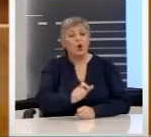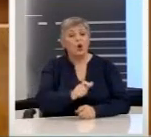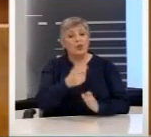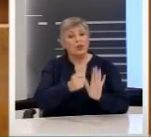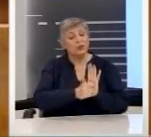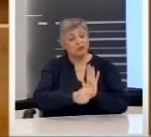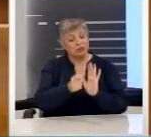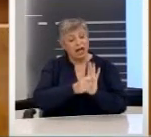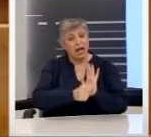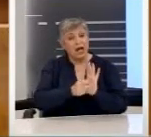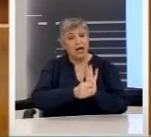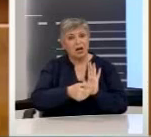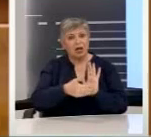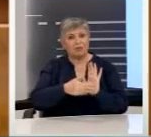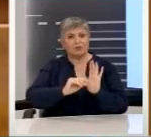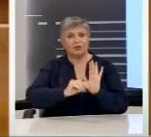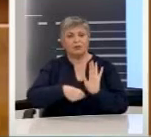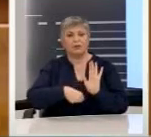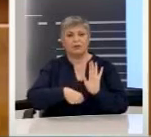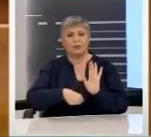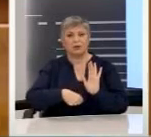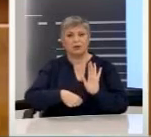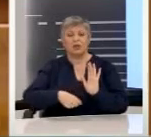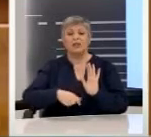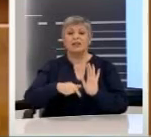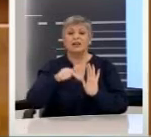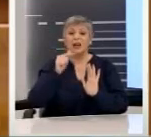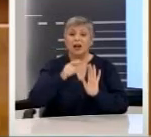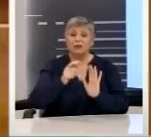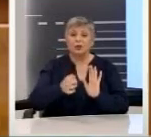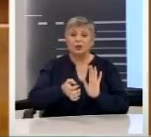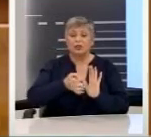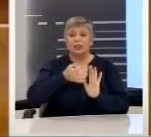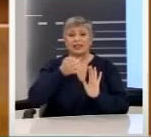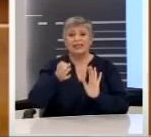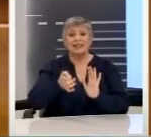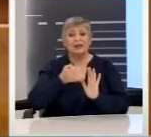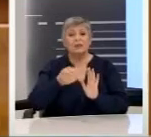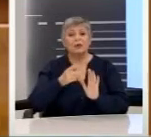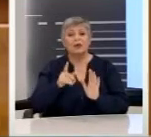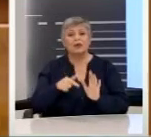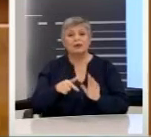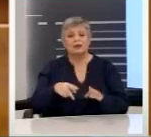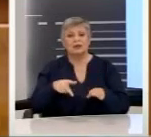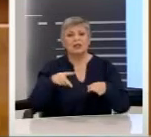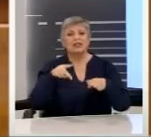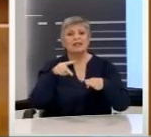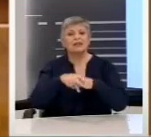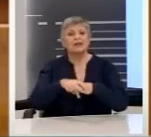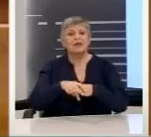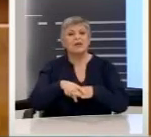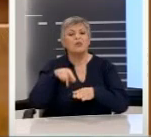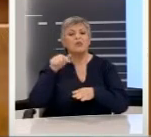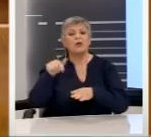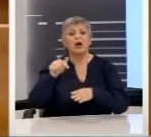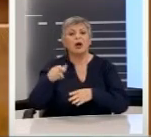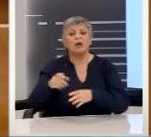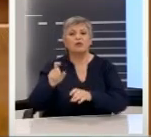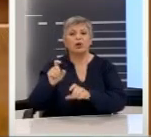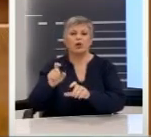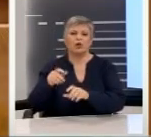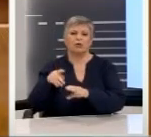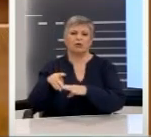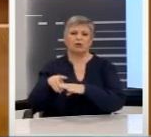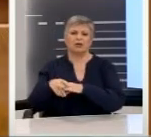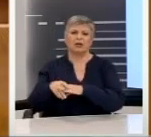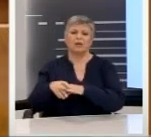του πρωτόδικου δικαστηρίου, όπου είχε ομιλήσει και είχε καταθέσει και τραπεζικό εξτρέ της εταιρείας του κυρίου Μαρινάκη. Ποιος λοιπόν, κύριε